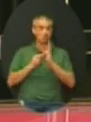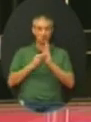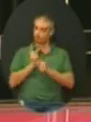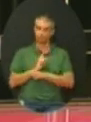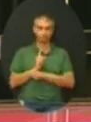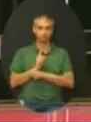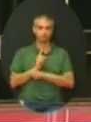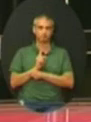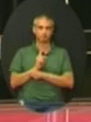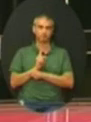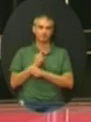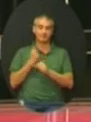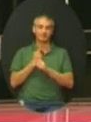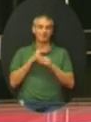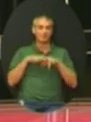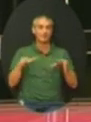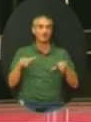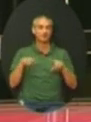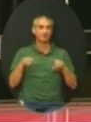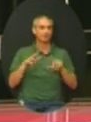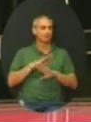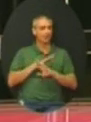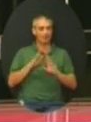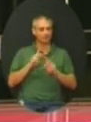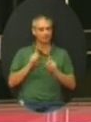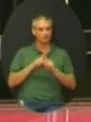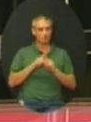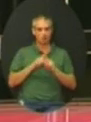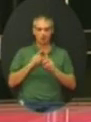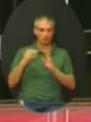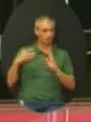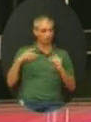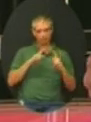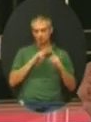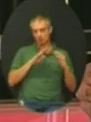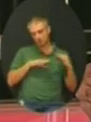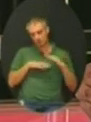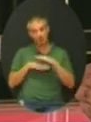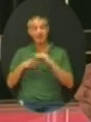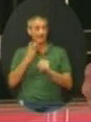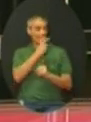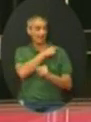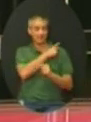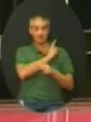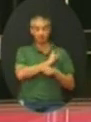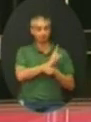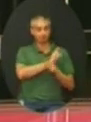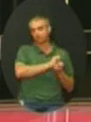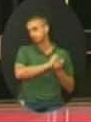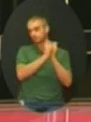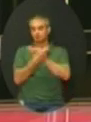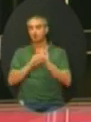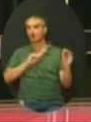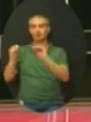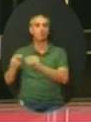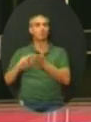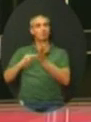לילה, יצרה מצב שבו אין שסתום חד כיווני. כשגנרלים עוברים בין לילה